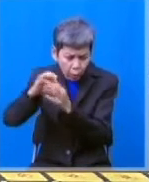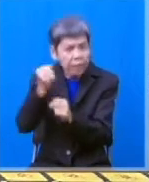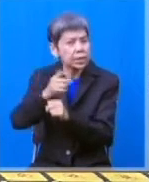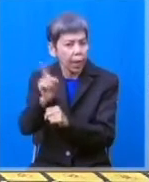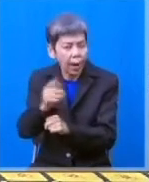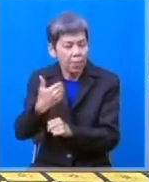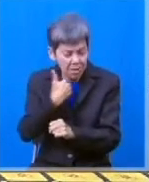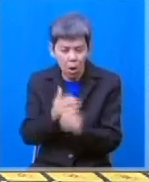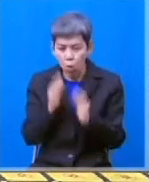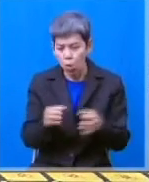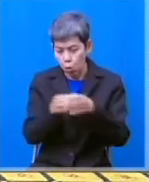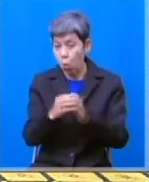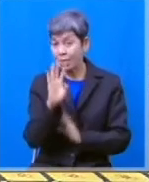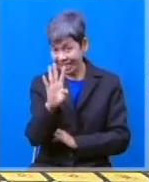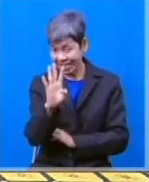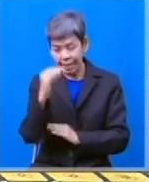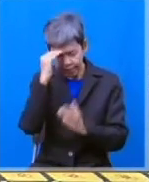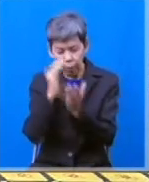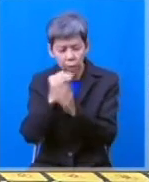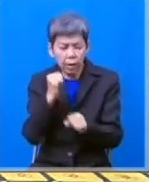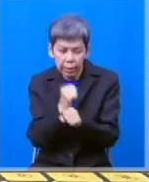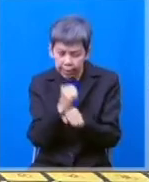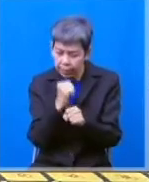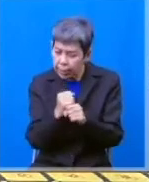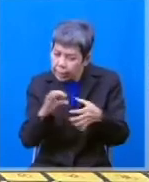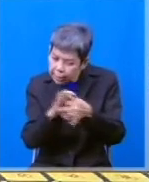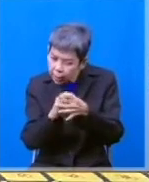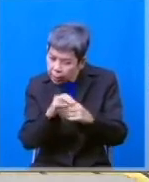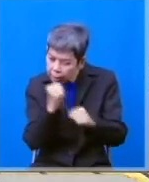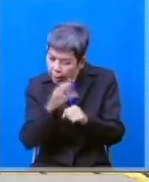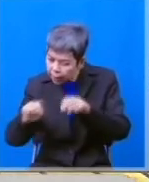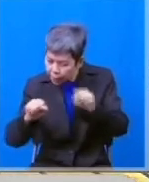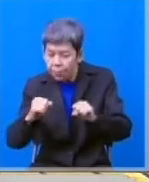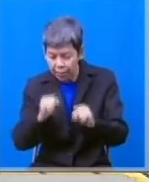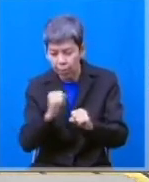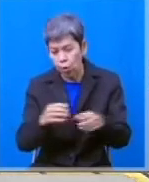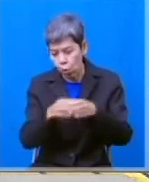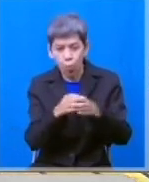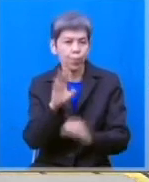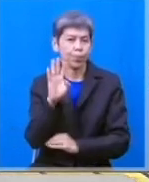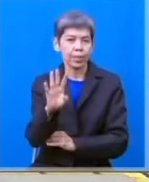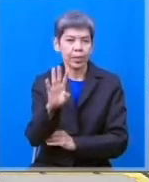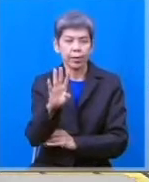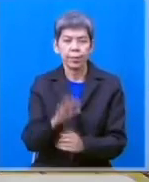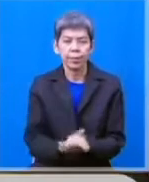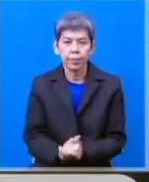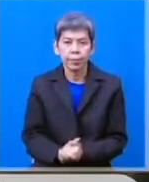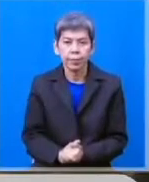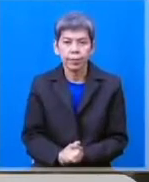ะครับว่ามีทั้งหมด4กลุ่มซึ่งตำรวจก็จะเตรียมที่จะขยายผลจับกลุ่มทั้งหมดทั้ง4กลุ่มครับ